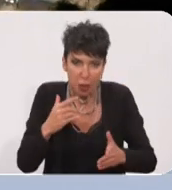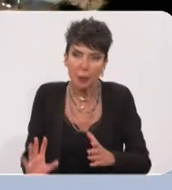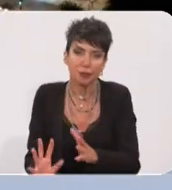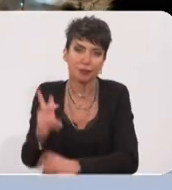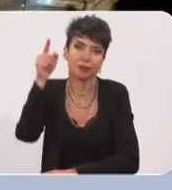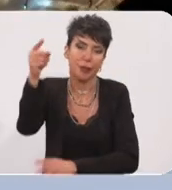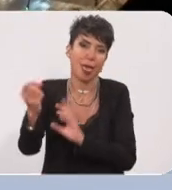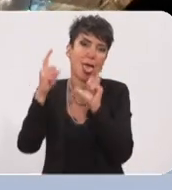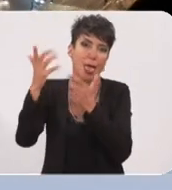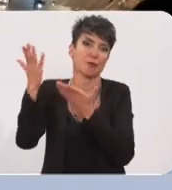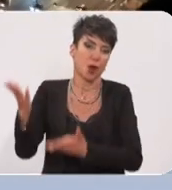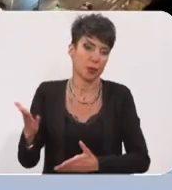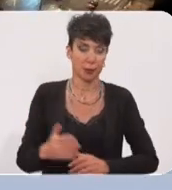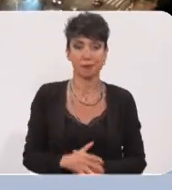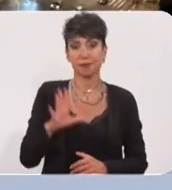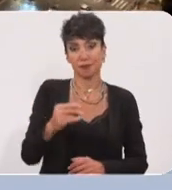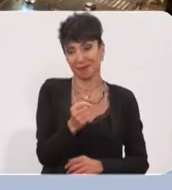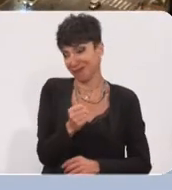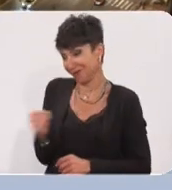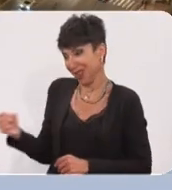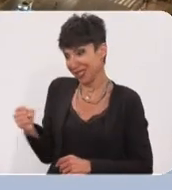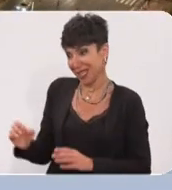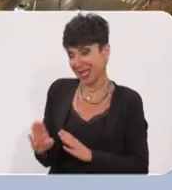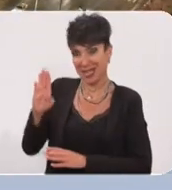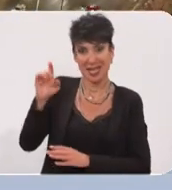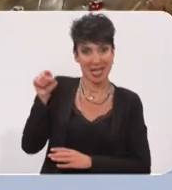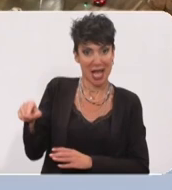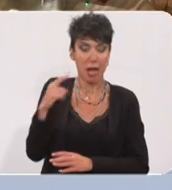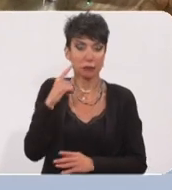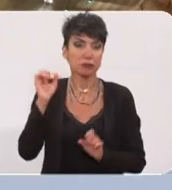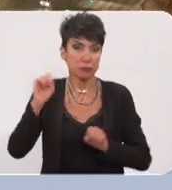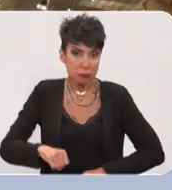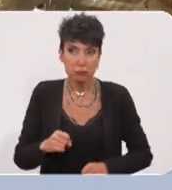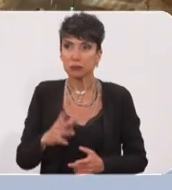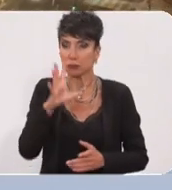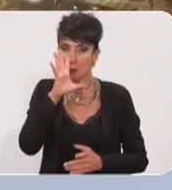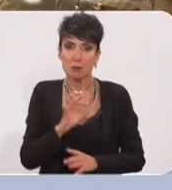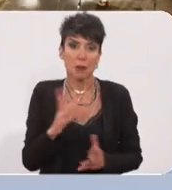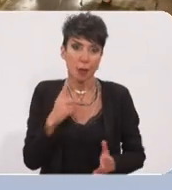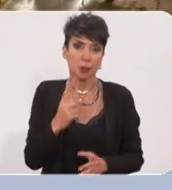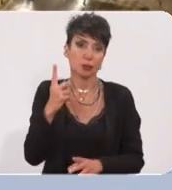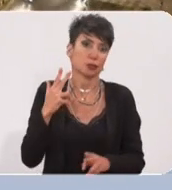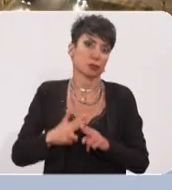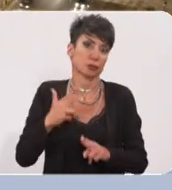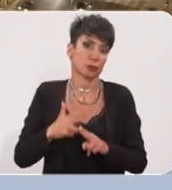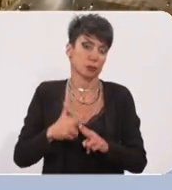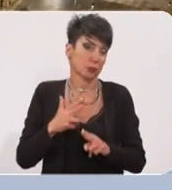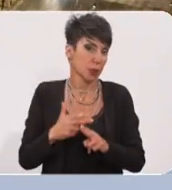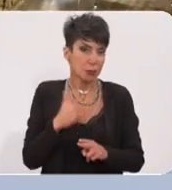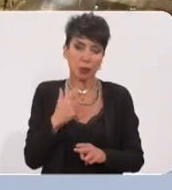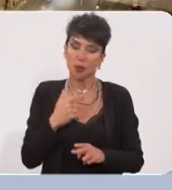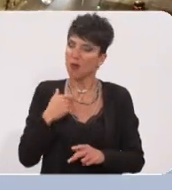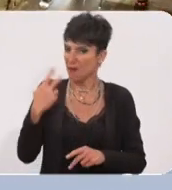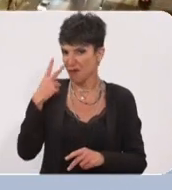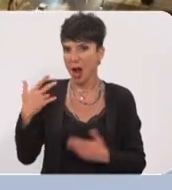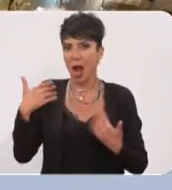αφορά την άκρα δεξιά, τα ποσοστά της ακροδεξιάς, εντάξει, το ένα ζήτημα νομίζουμε που πρέπει να αναδειχθεί είναι οι βαθιές ρίζες